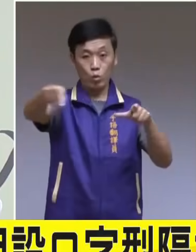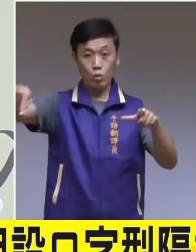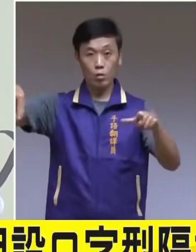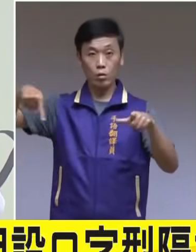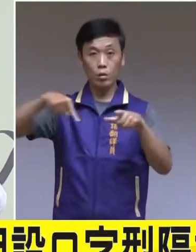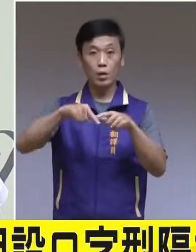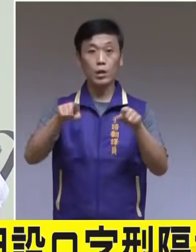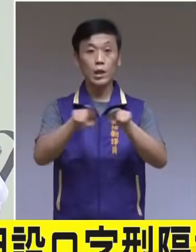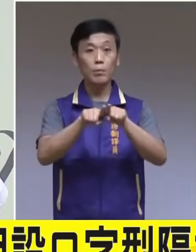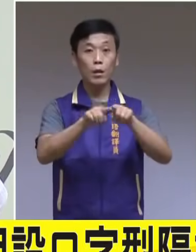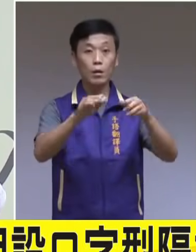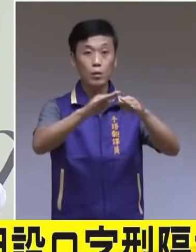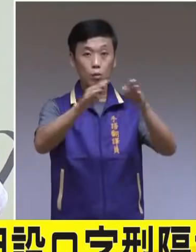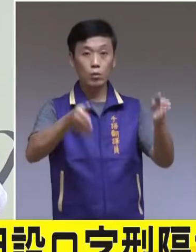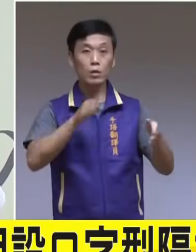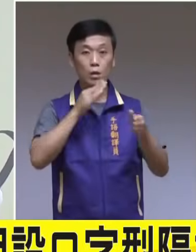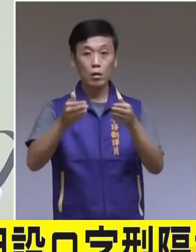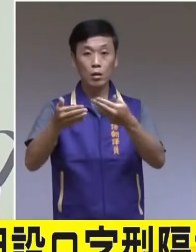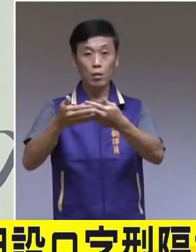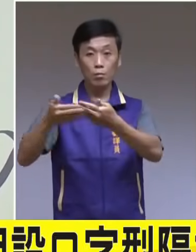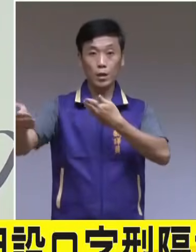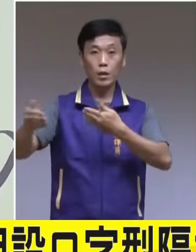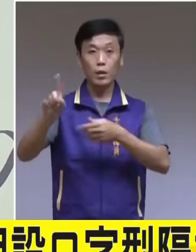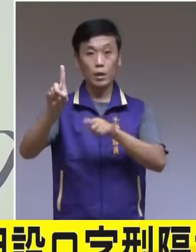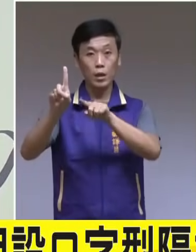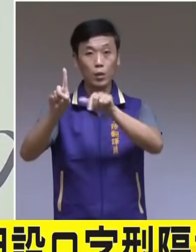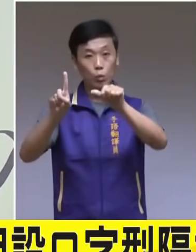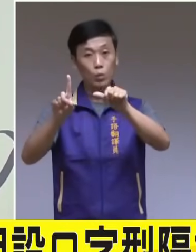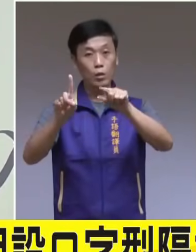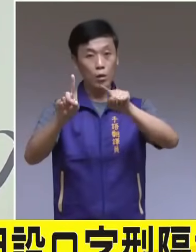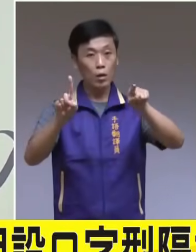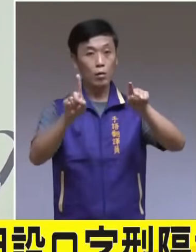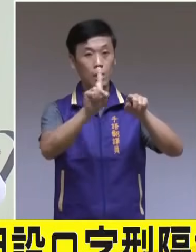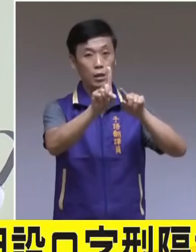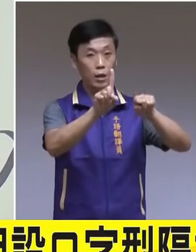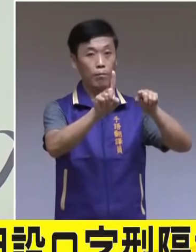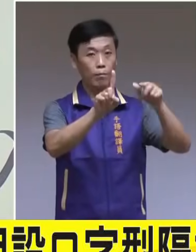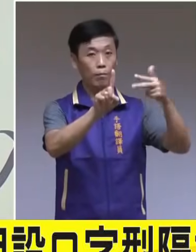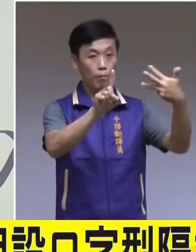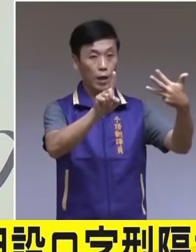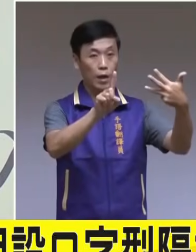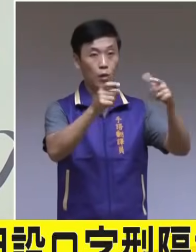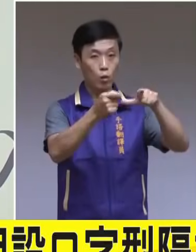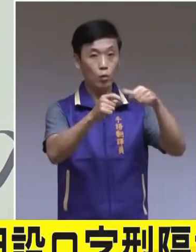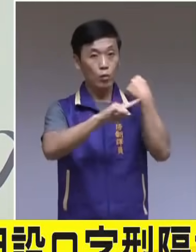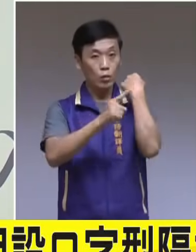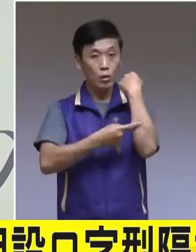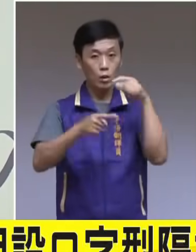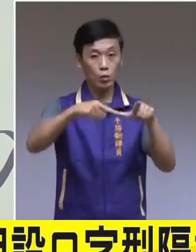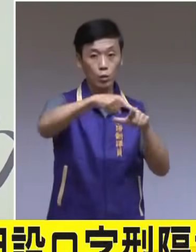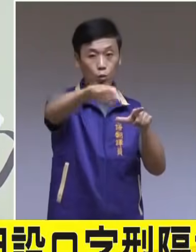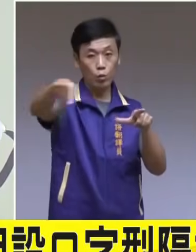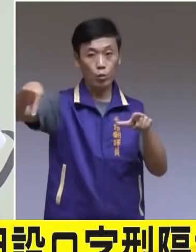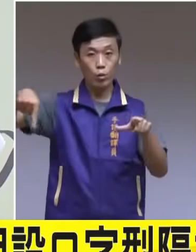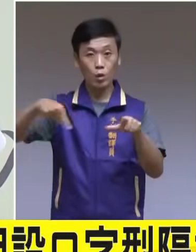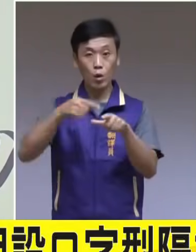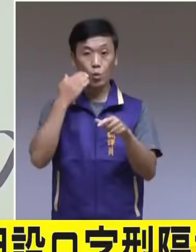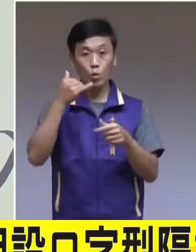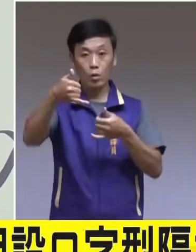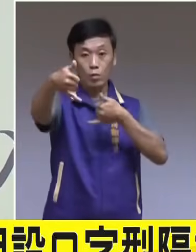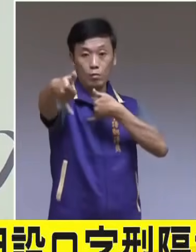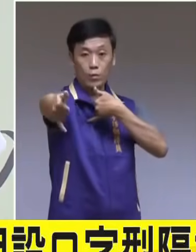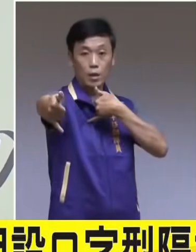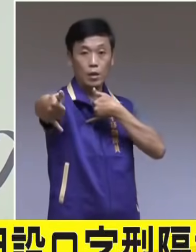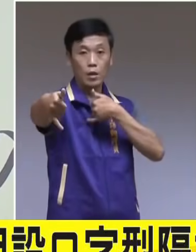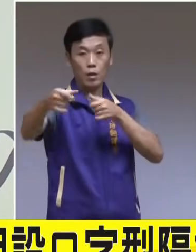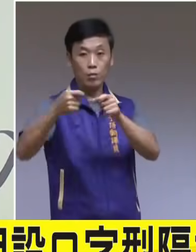的我们的桌啊大概都是 1.5 公尺到 1.8 公尺左右的这种圆桌那假如你在这边另外一个人在这